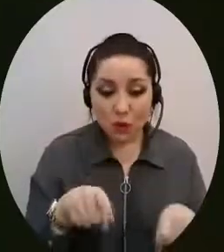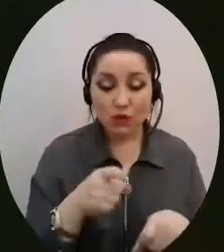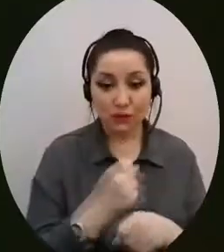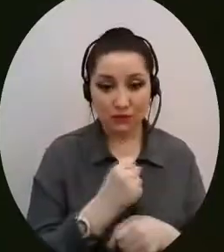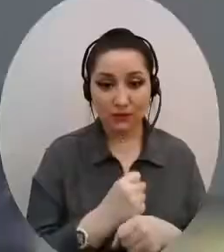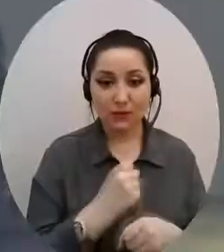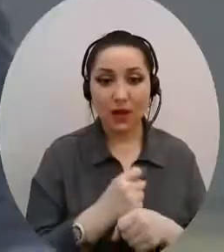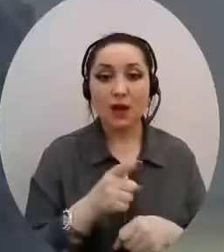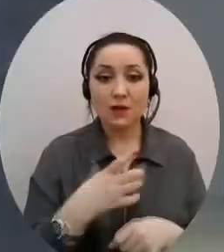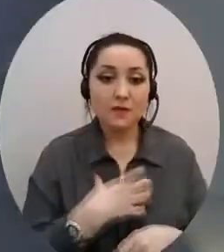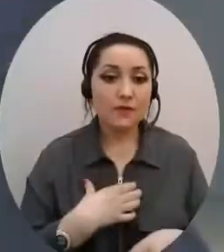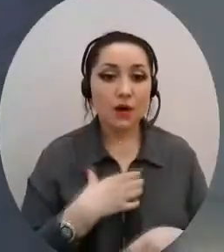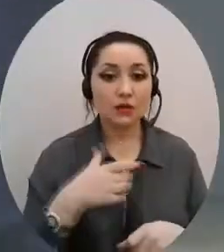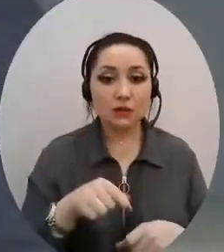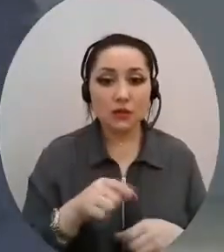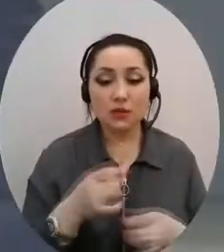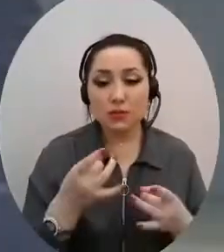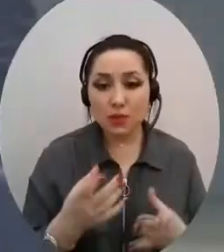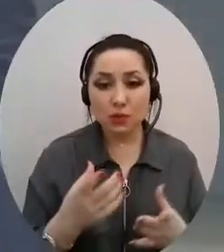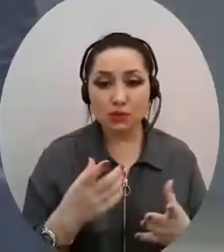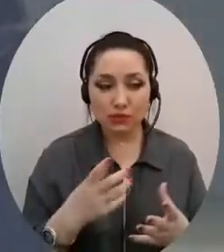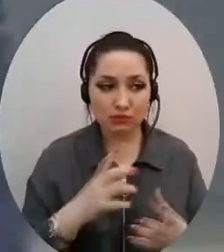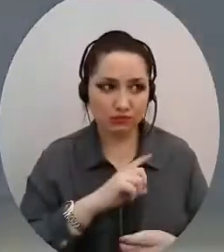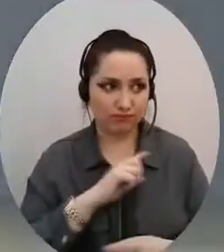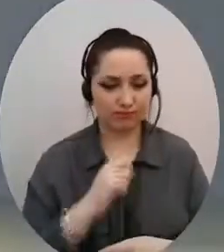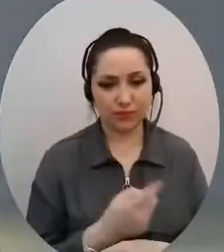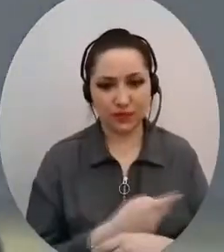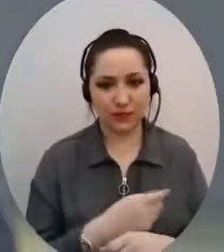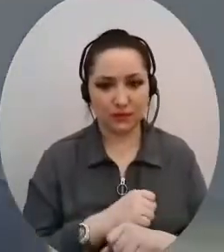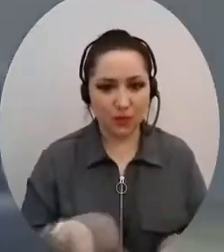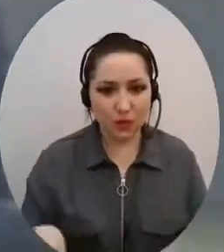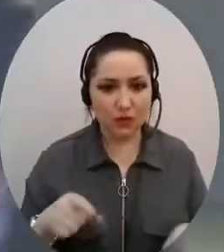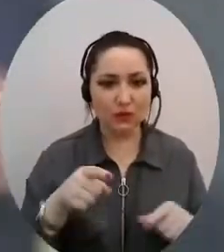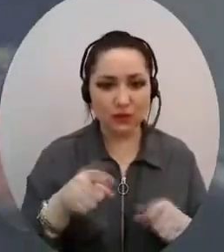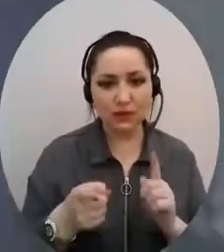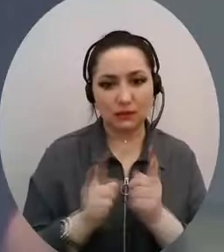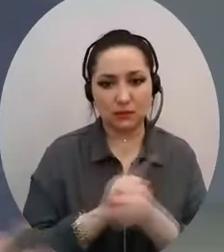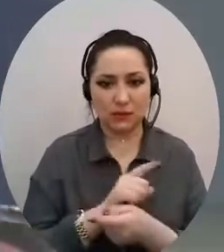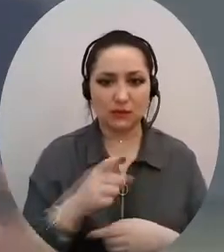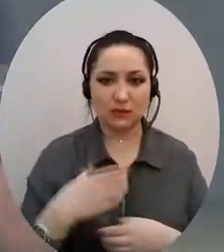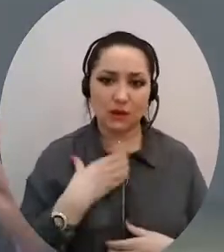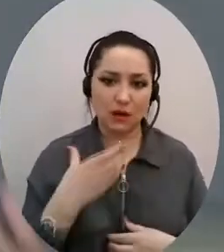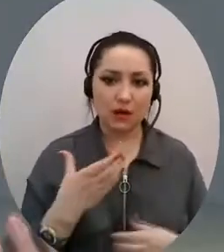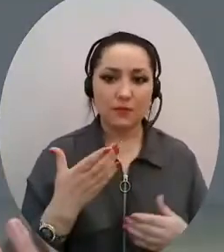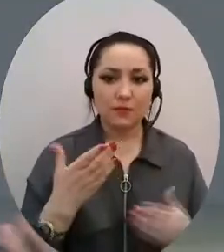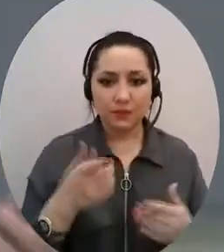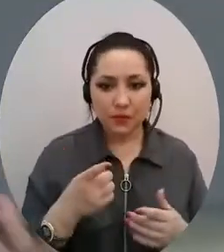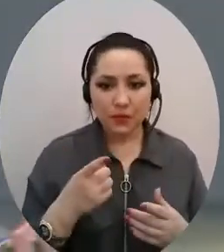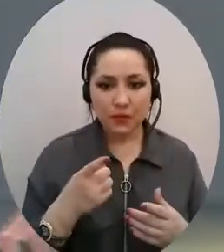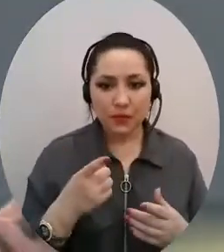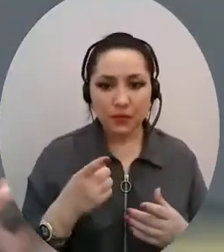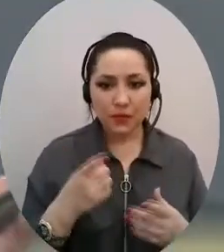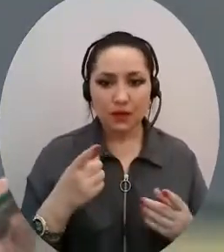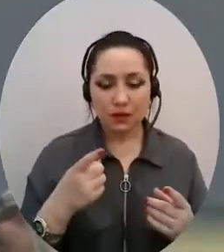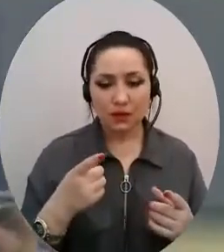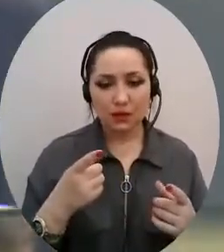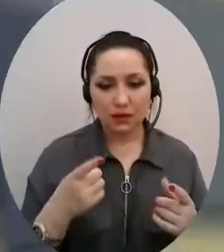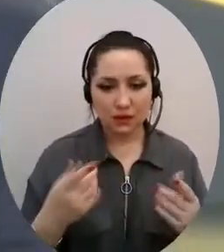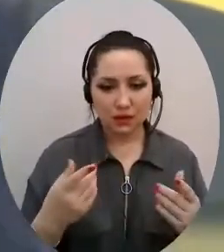и важно очень здесь просто преодолеть себя и измени просто этот страх, перетранслируй его в действие и победи